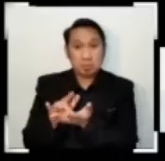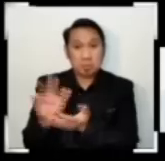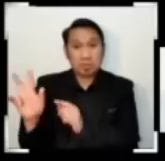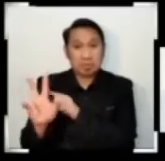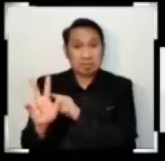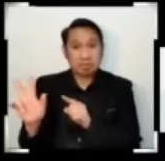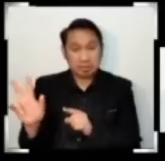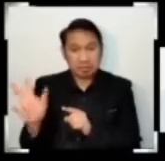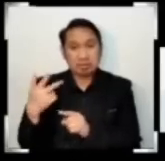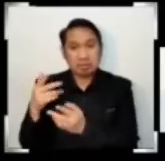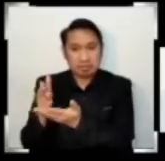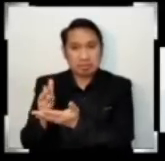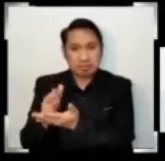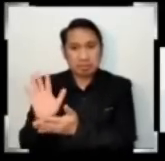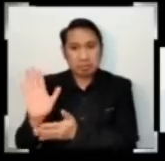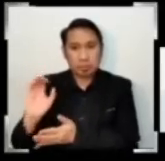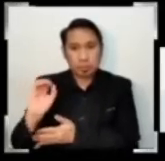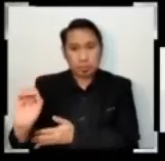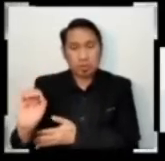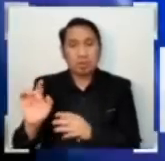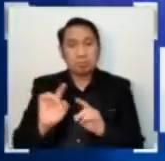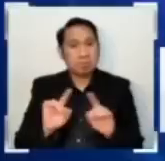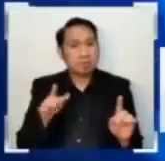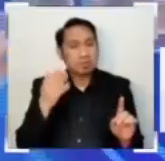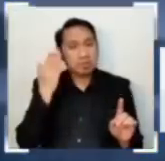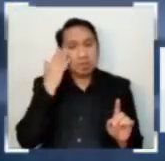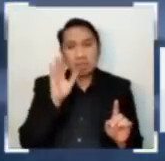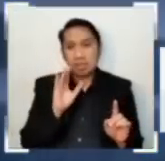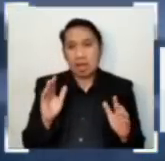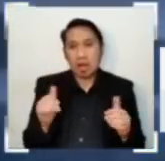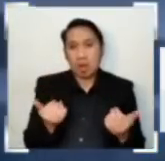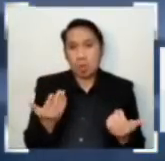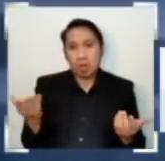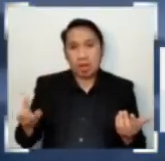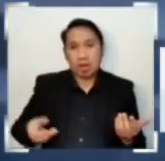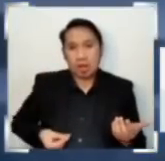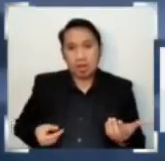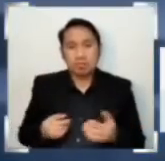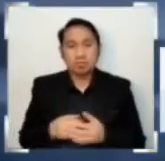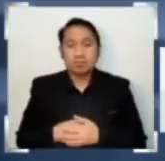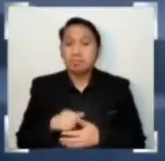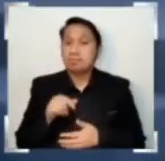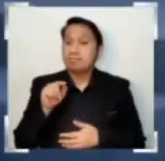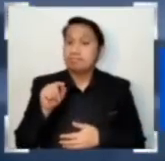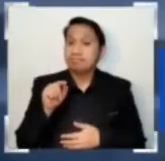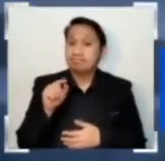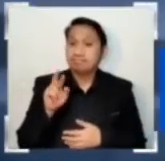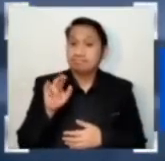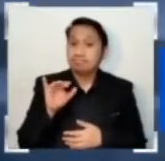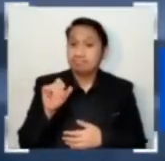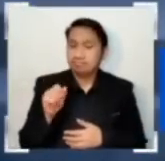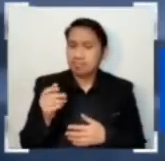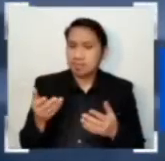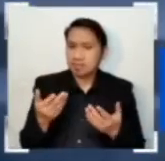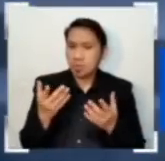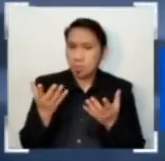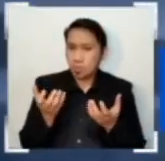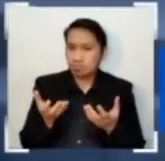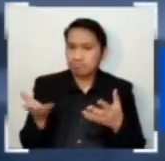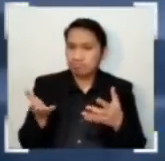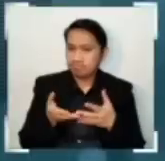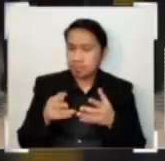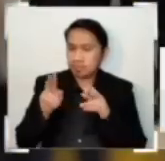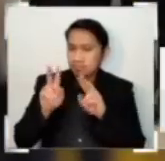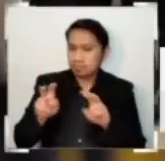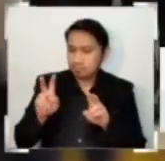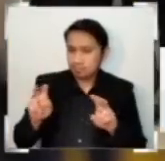isipin kung magkano ang kickback dyan. Naghain na ng resolusyon si Ontiveros para imbestigahan ito ng Senate Blue Ribbon